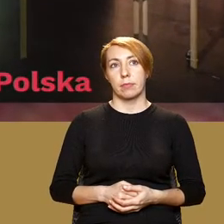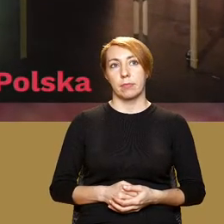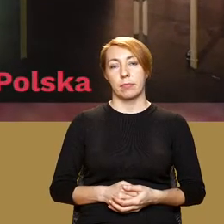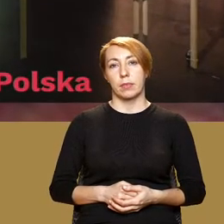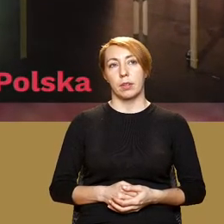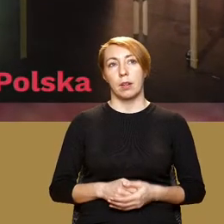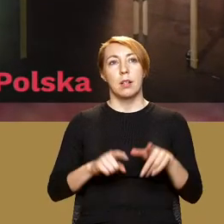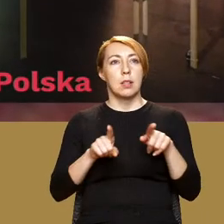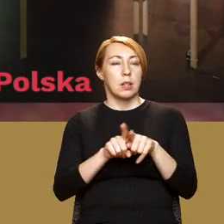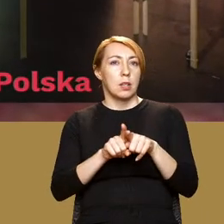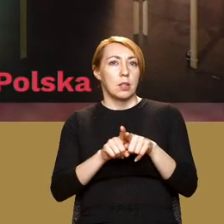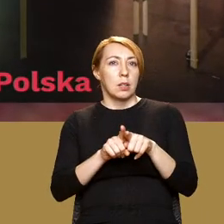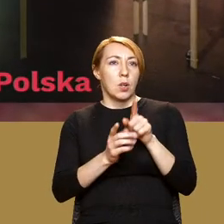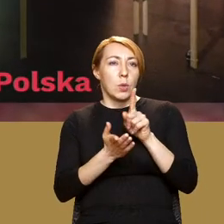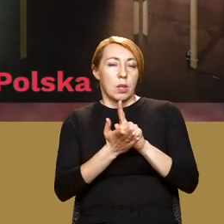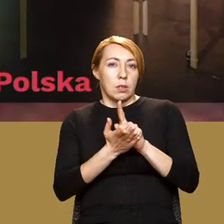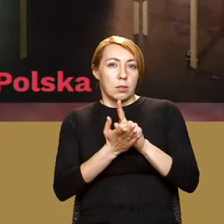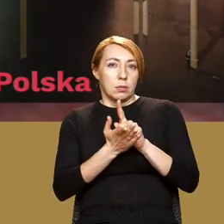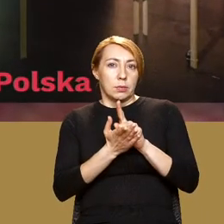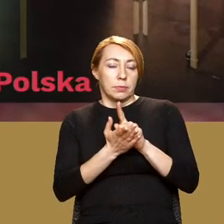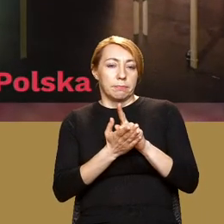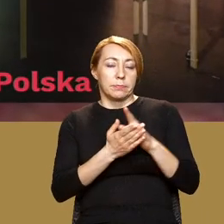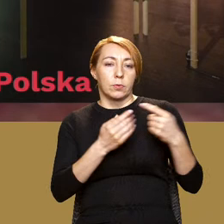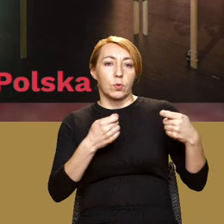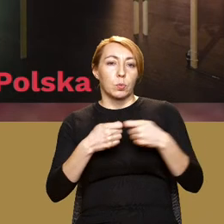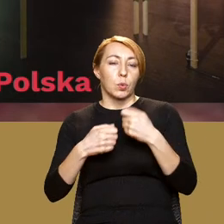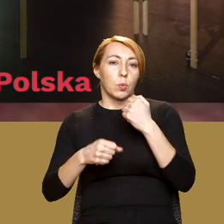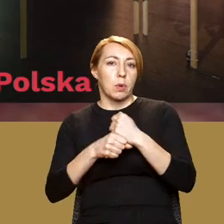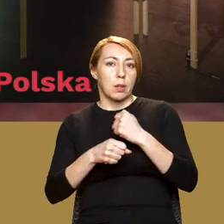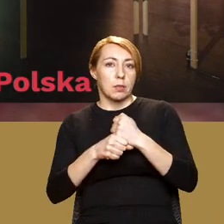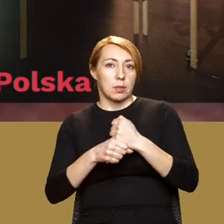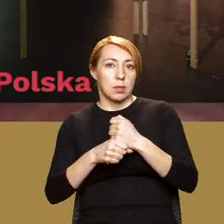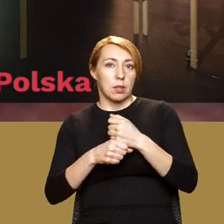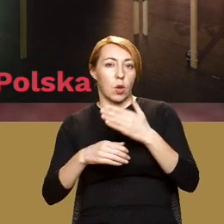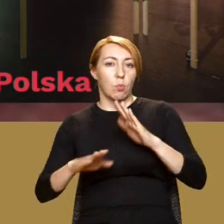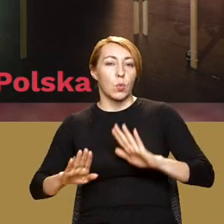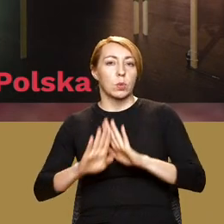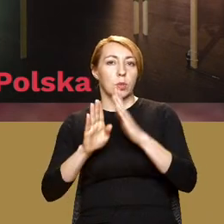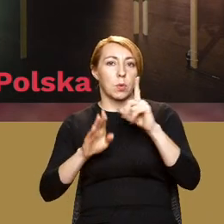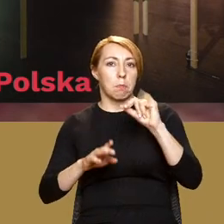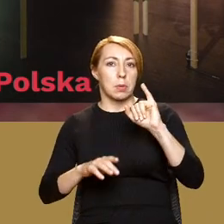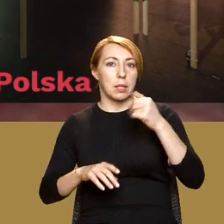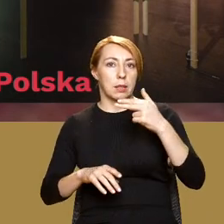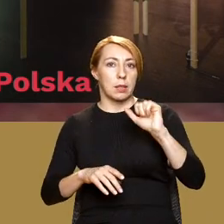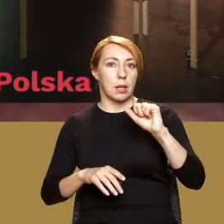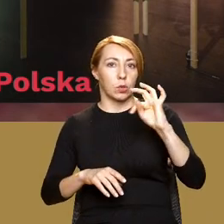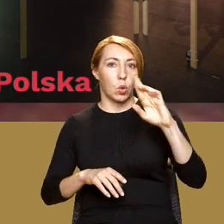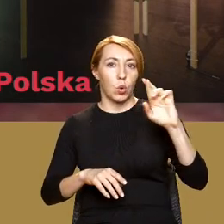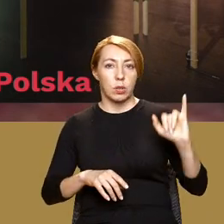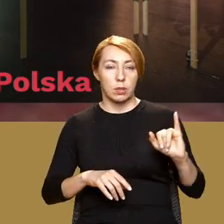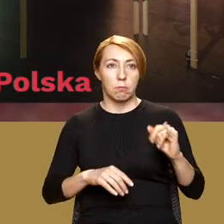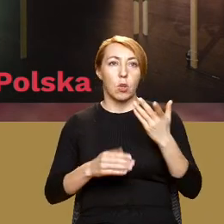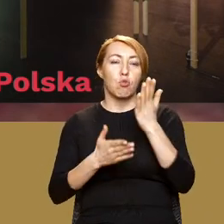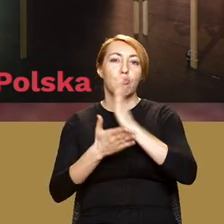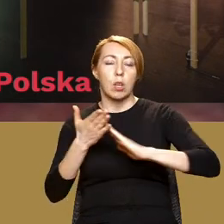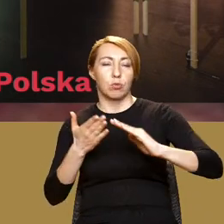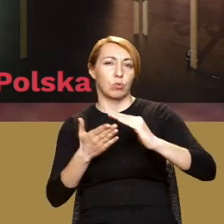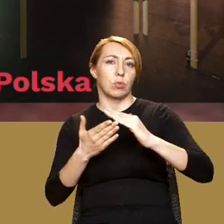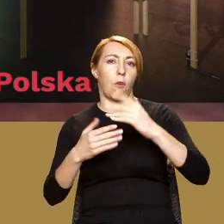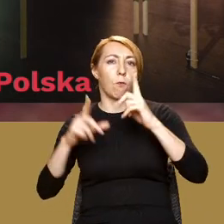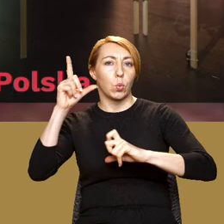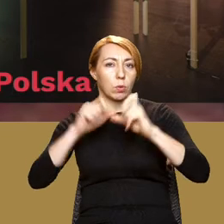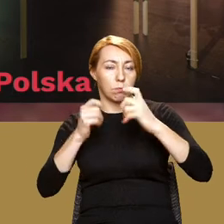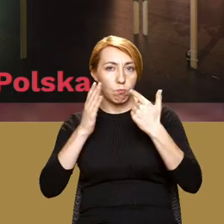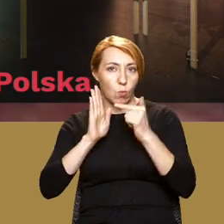również udało nam się właśnie we współpracy z Muzeum w Biratorii pokazać część fotografii. To była wystawa